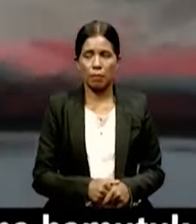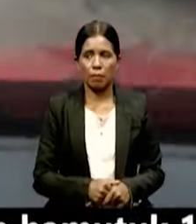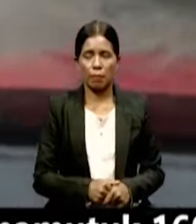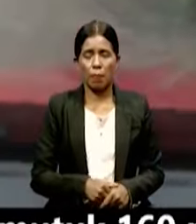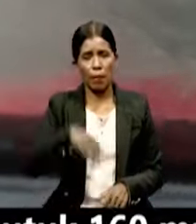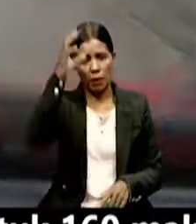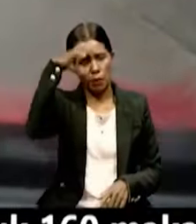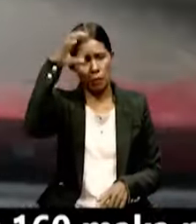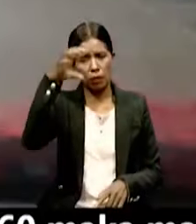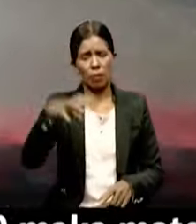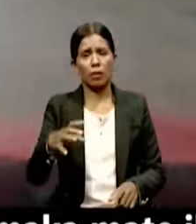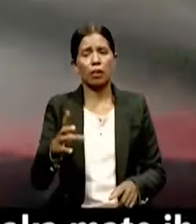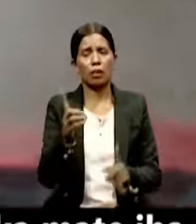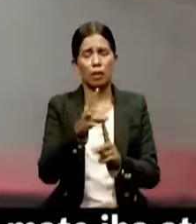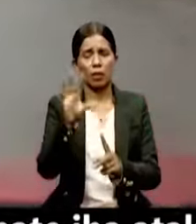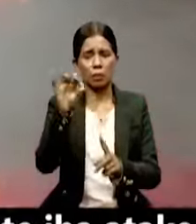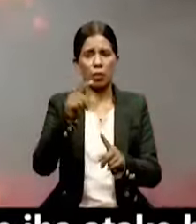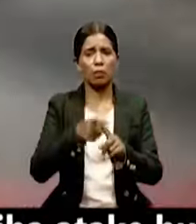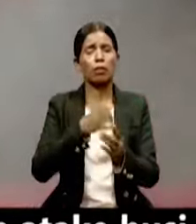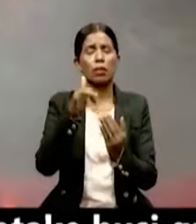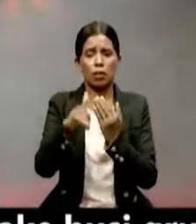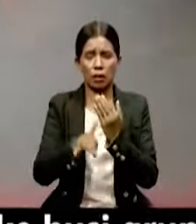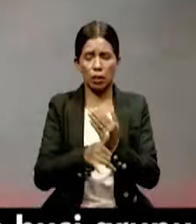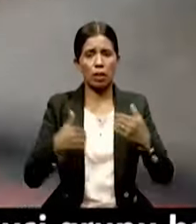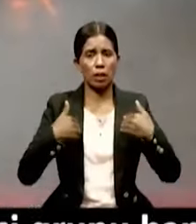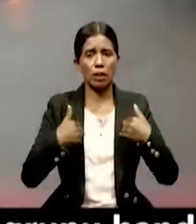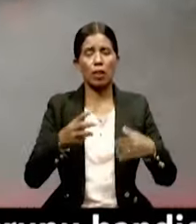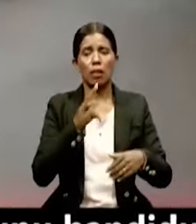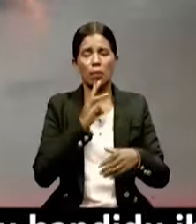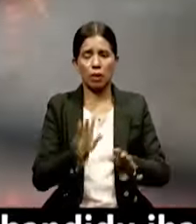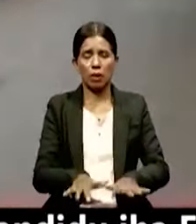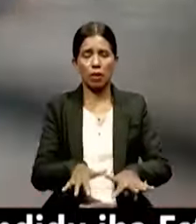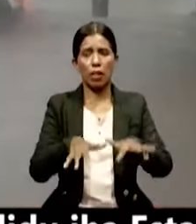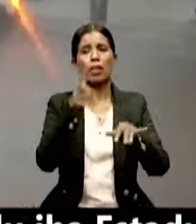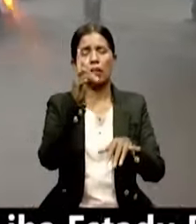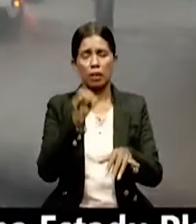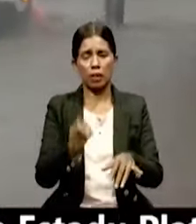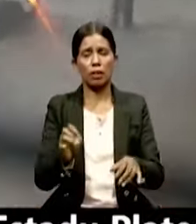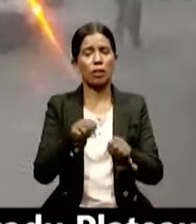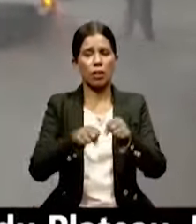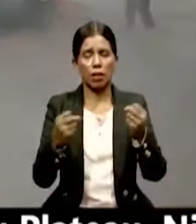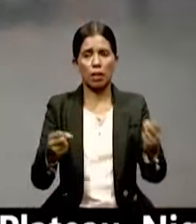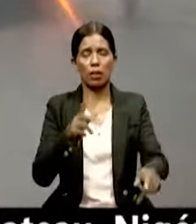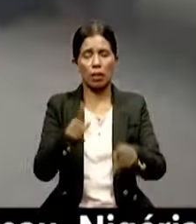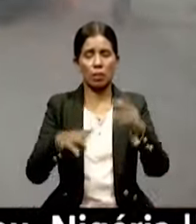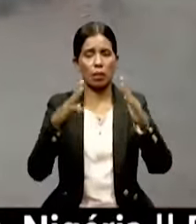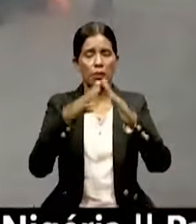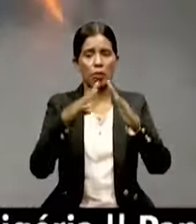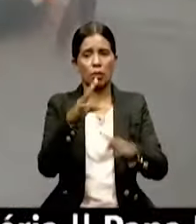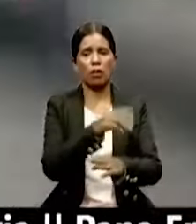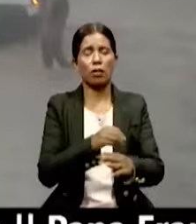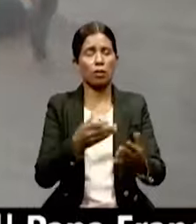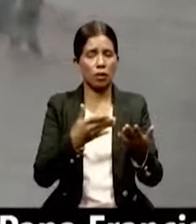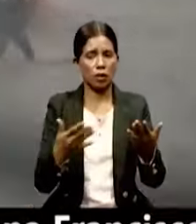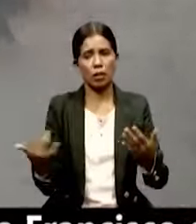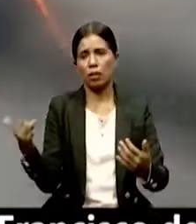Uda nebe acontece ya loron sia fulan zaneiru ne hamos inundasaun ya capital Dili hudi estraga komunidade balung ne helafatin no mosta san